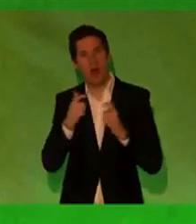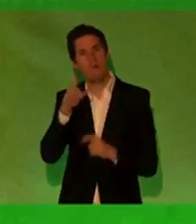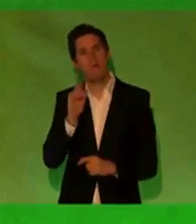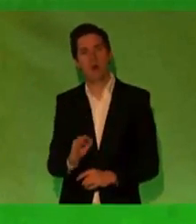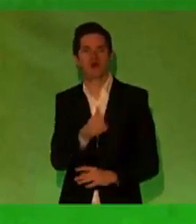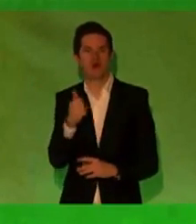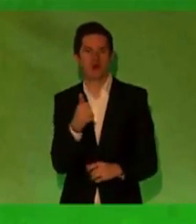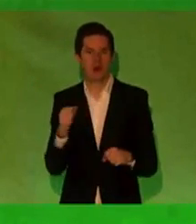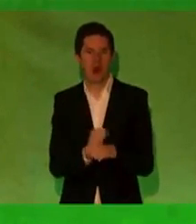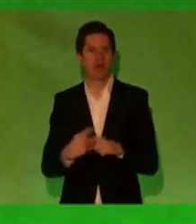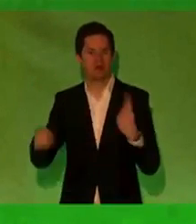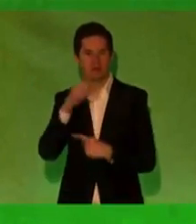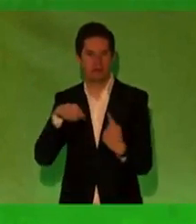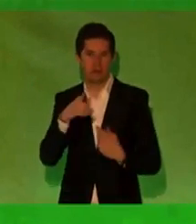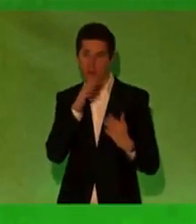Dank.